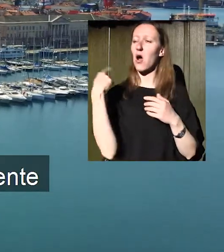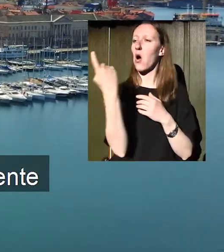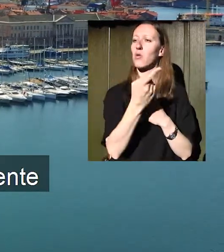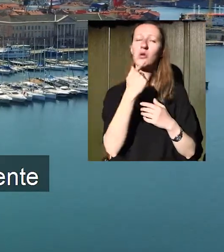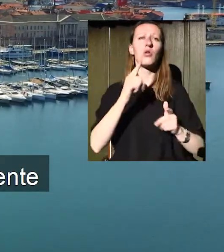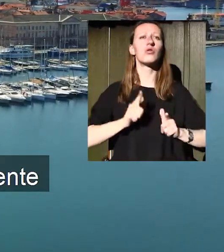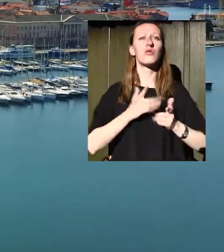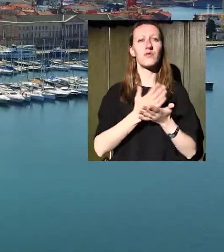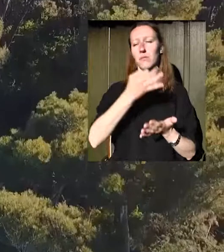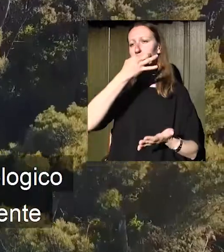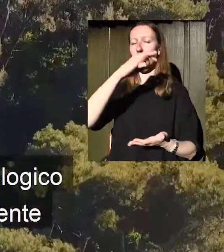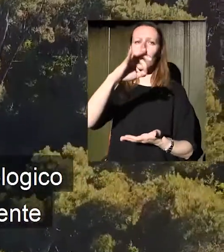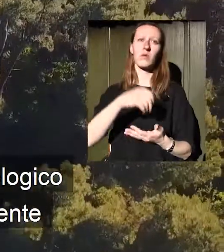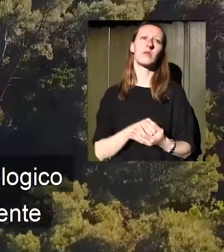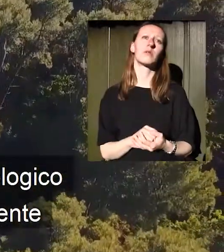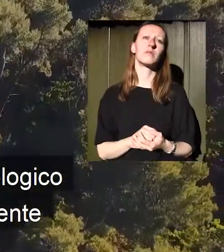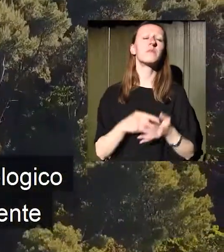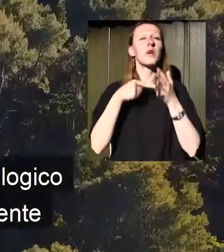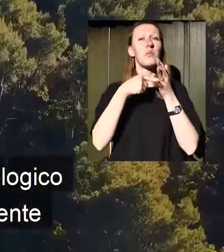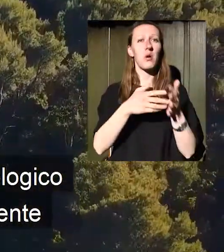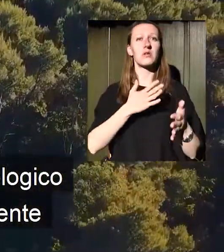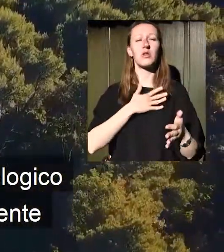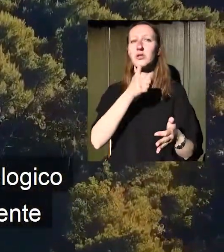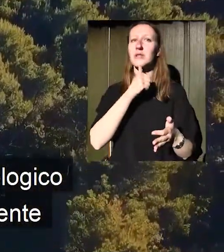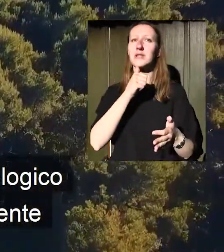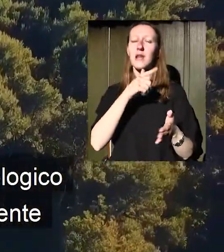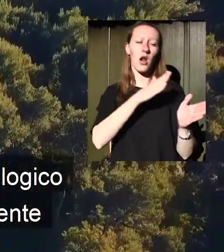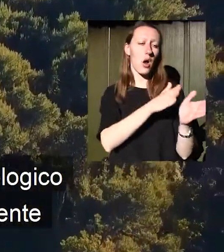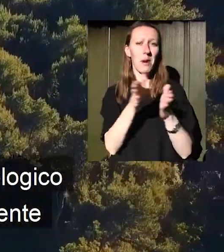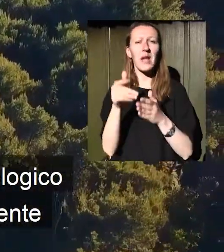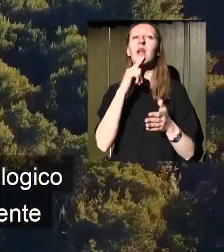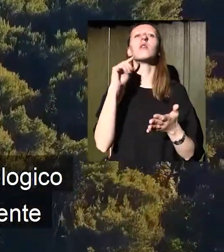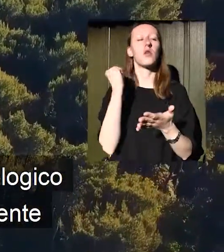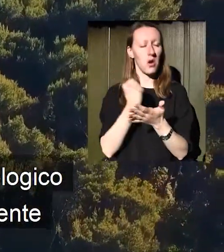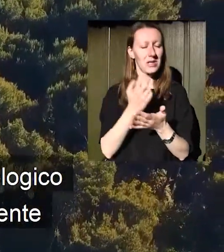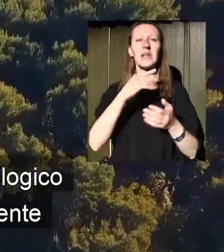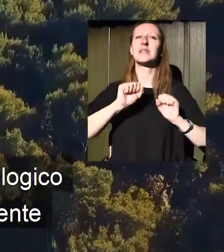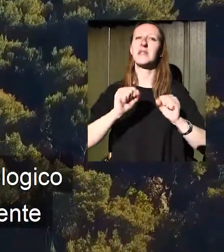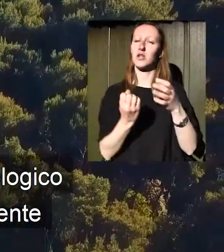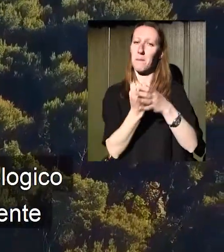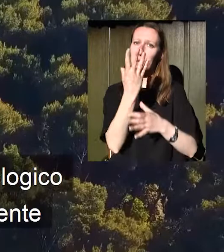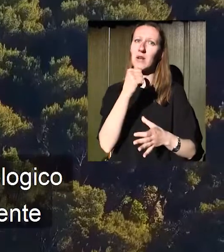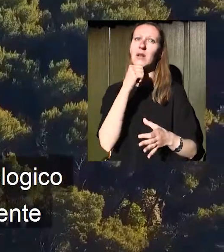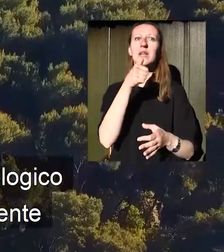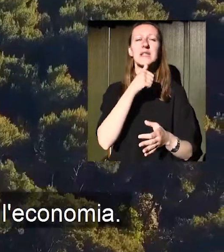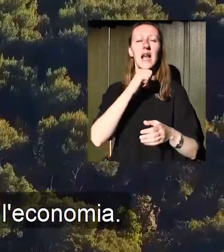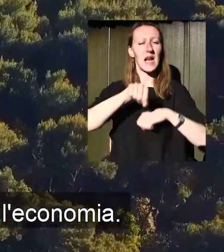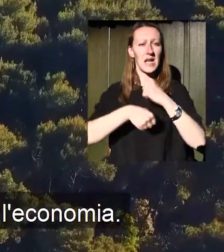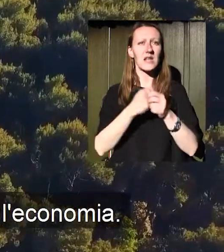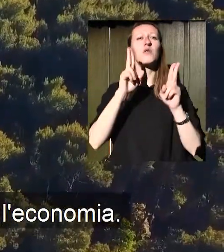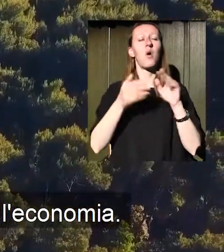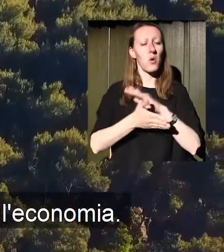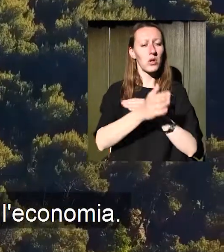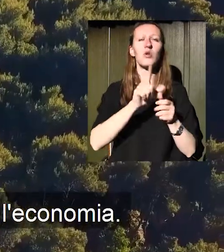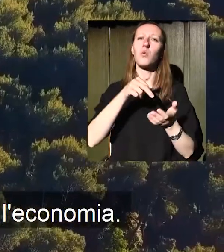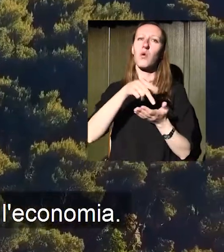život čini boljim. Pokazali smo naše zeleno opredjeljenje, te dokazali da zaštita okoliša i zeleni razvoj mogu ići u korak